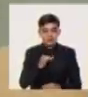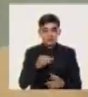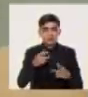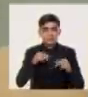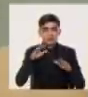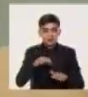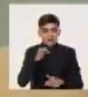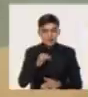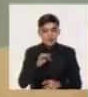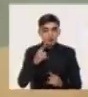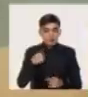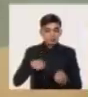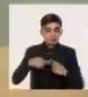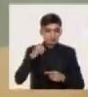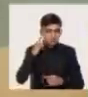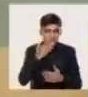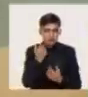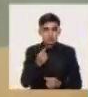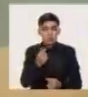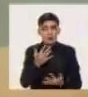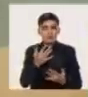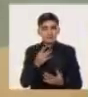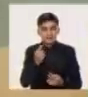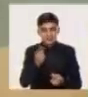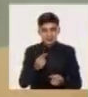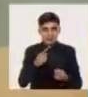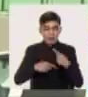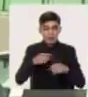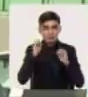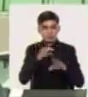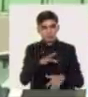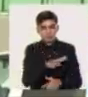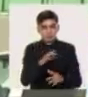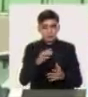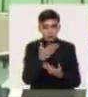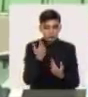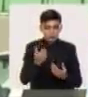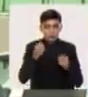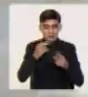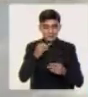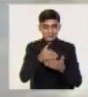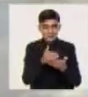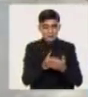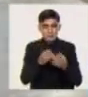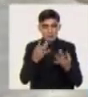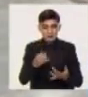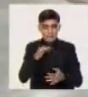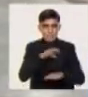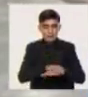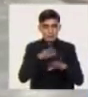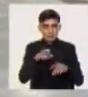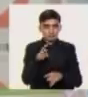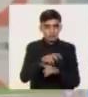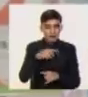где? Почему мы не слышим разговоров о том, сколько денег было возвращено обратно? Схема проста. В банк за кредитом обращается